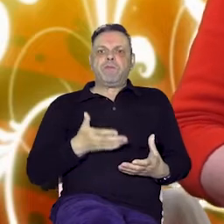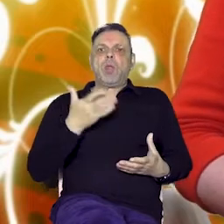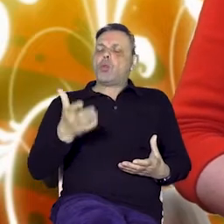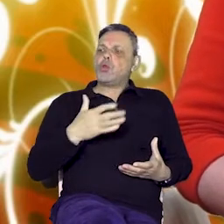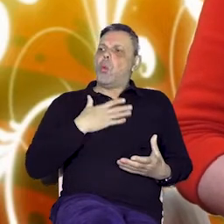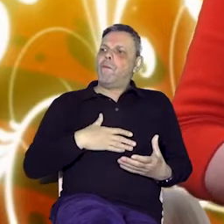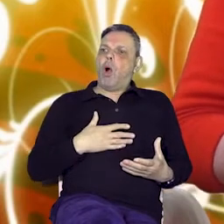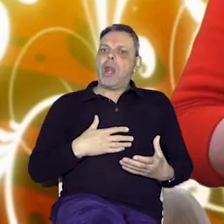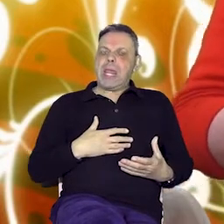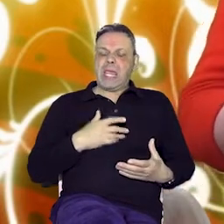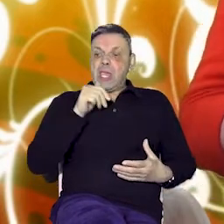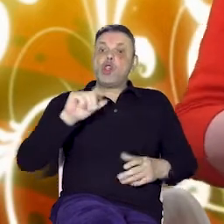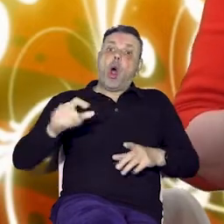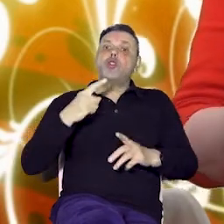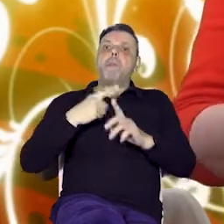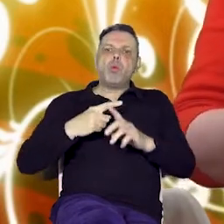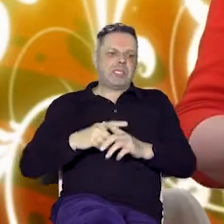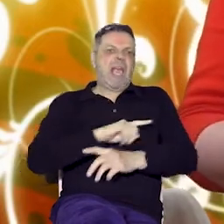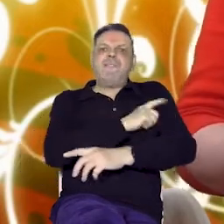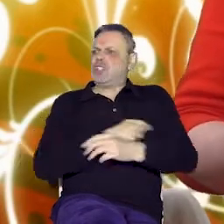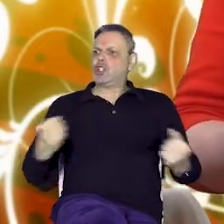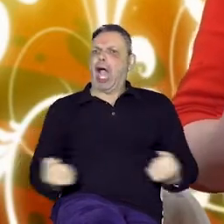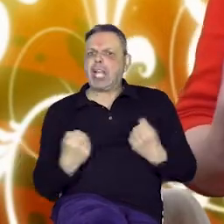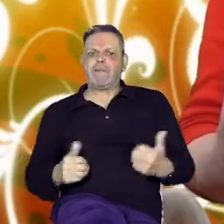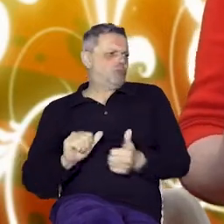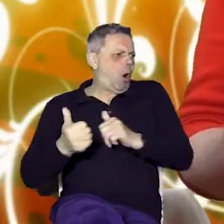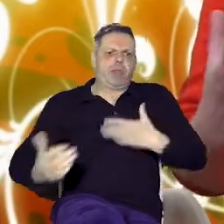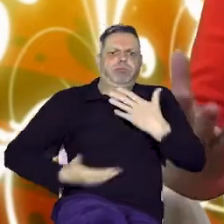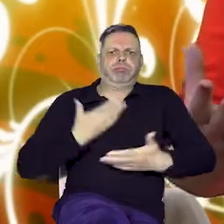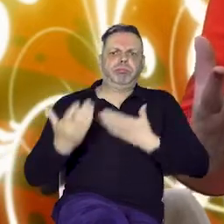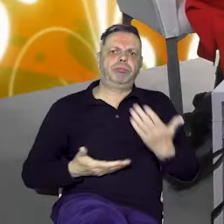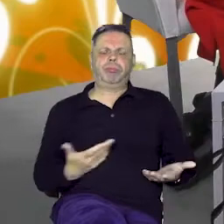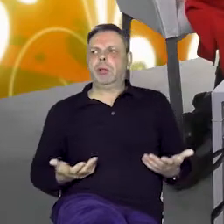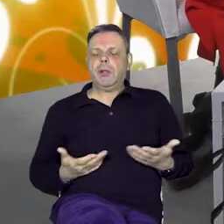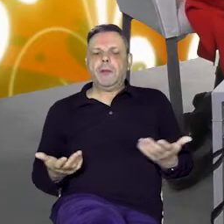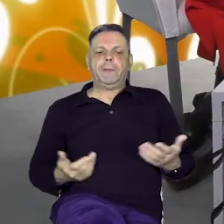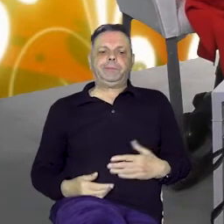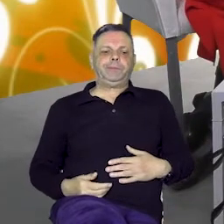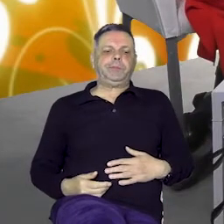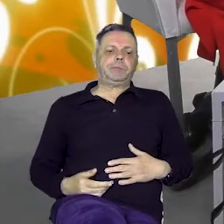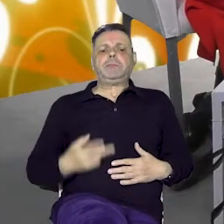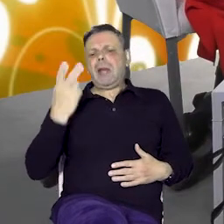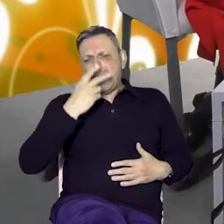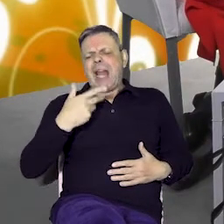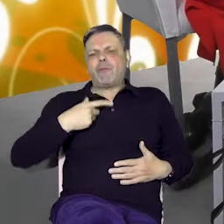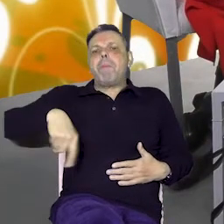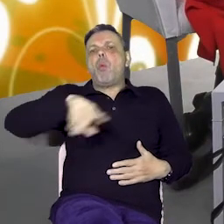biti fizički aktivni. A vjerovatno to ima, evo, ta neka atmosfera u kući, nekakvog utjecaja sigurno da ima, jer ipak mi sve iz kuće